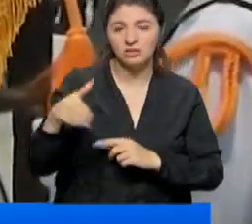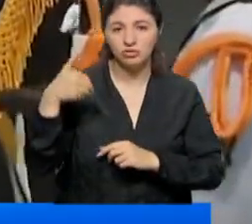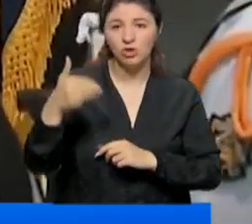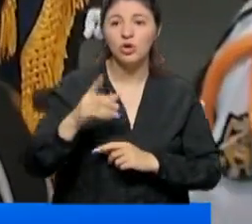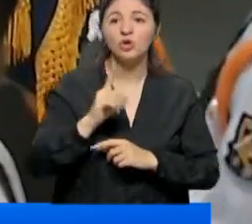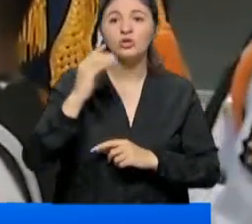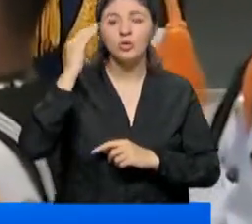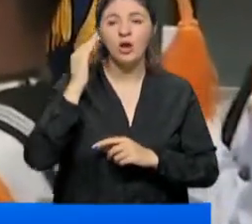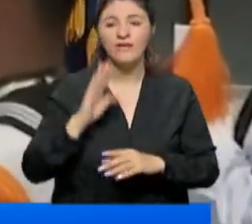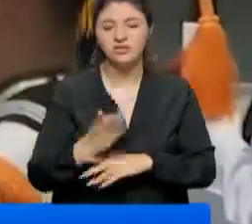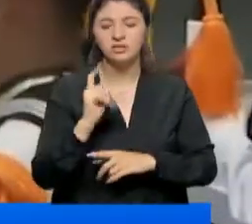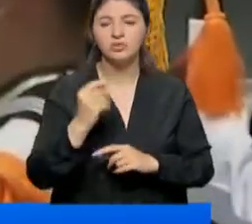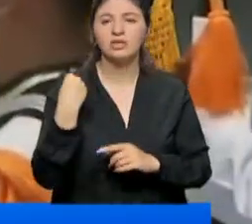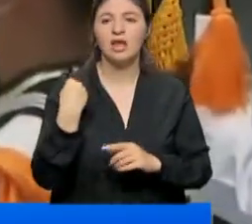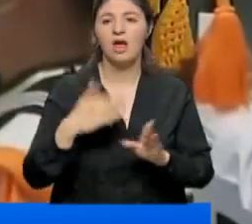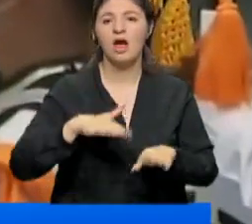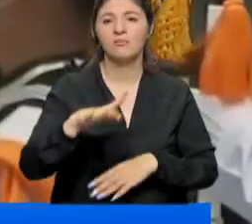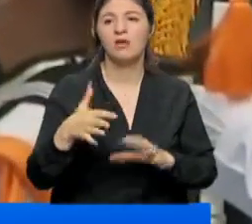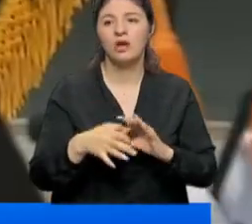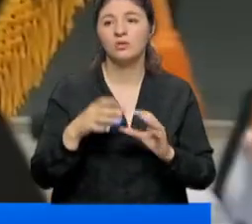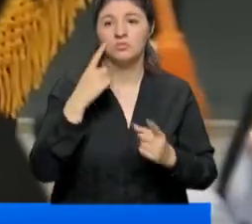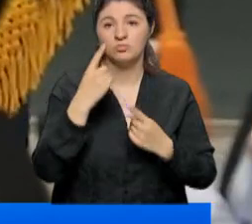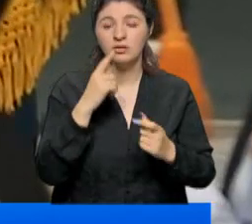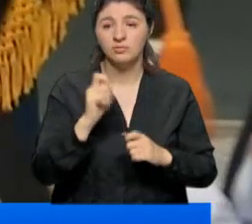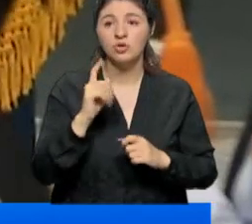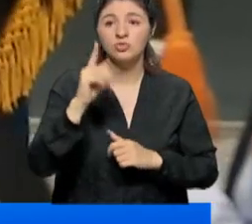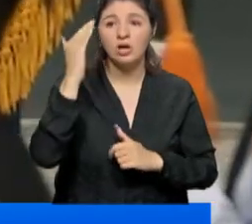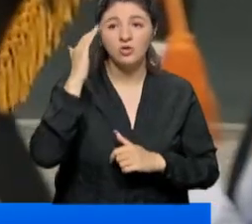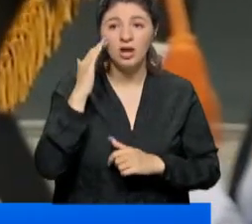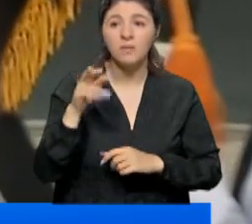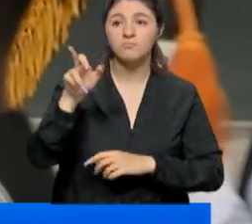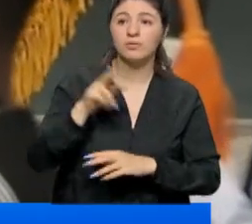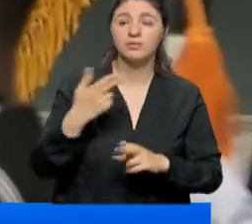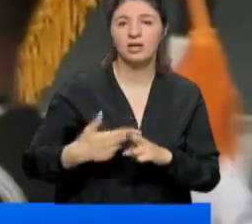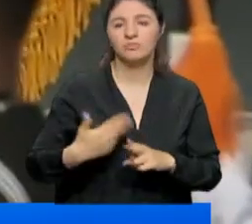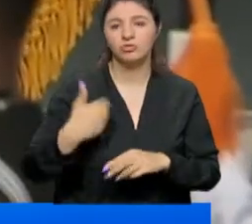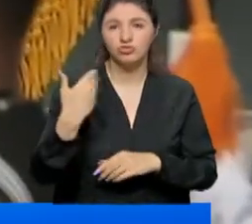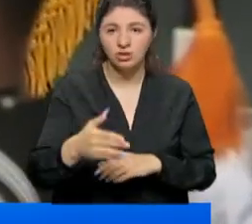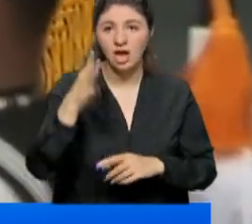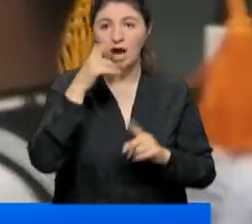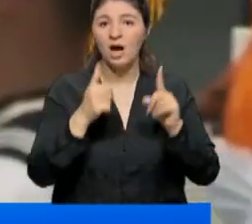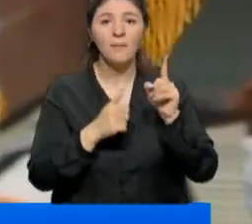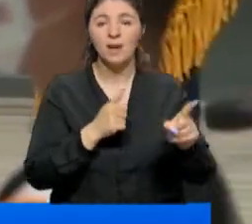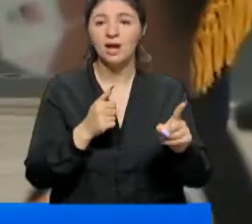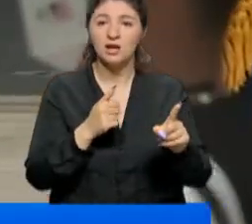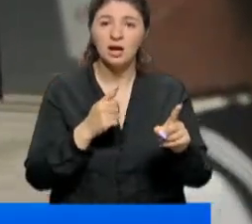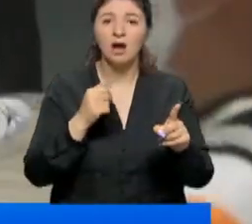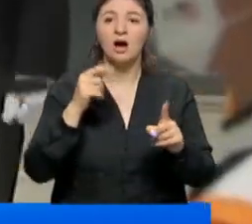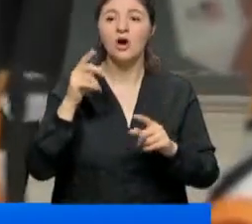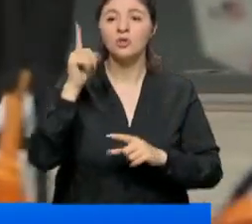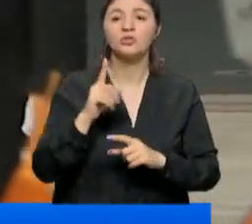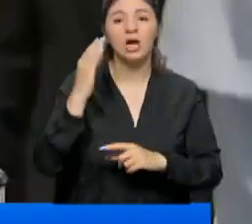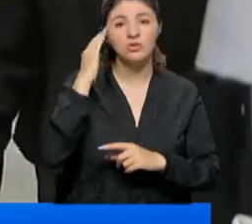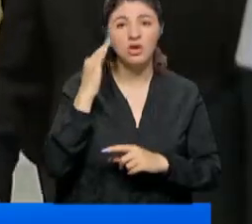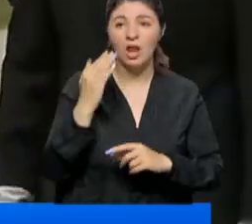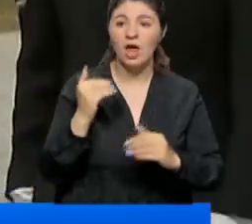neticesinde Kuzey Kore'yi Ayrıca yeni adımlar üzerinde durmuştu Kuzey Kore'nin füze denemesi sonrası Amerika Birleşik Devletleri Kuzey